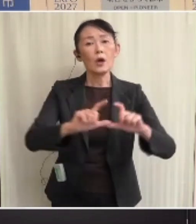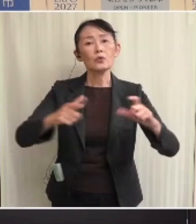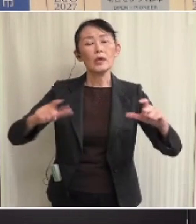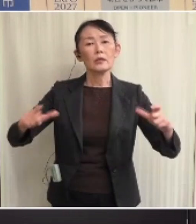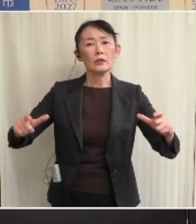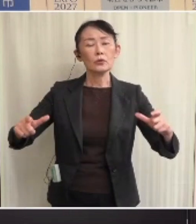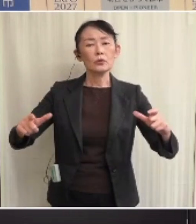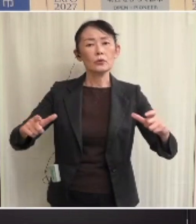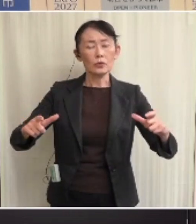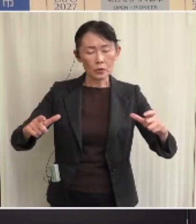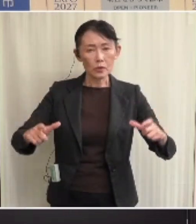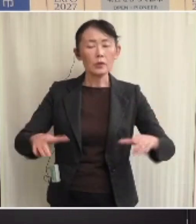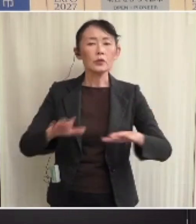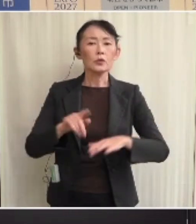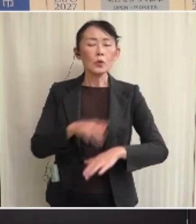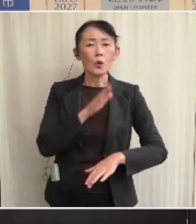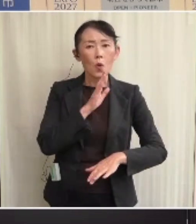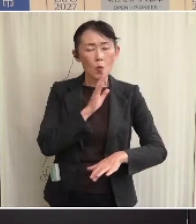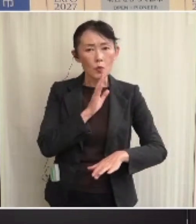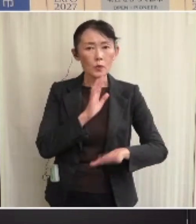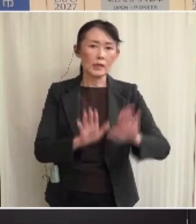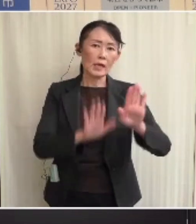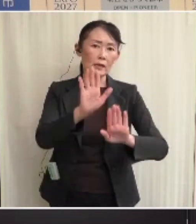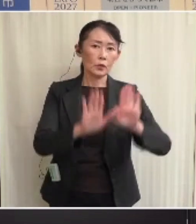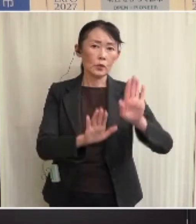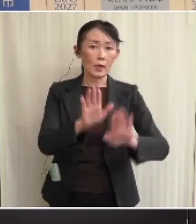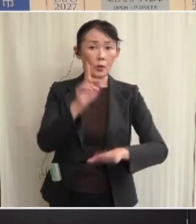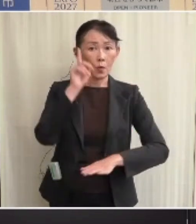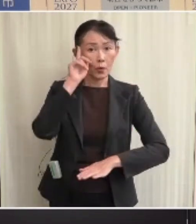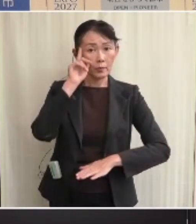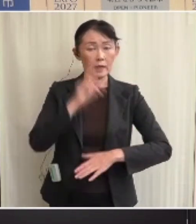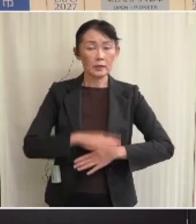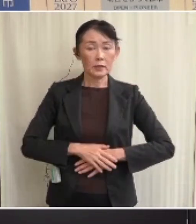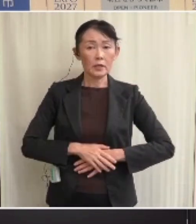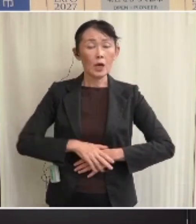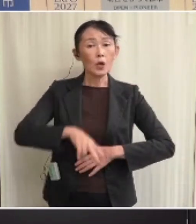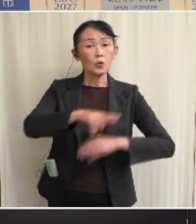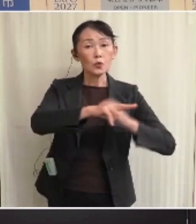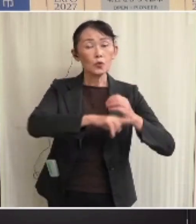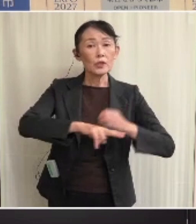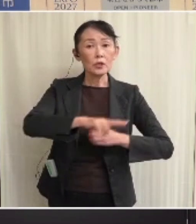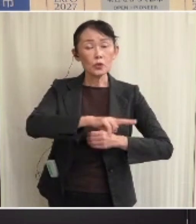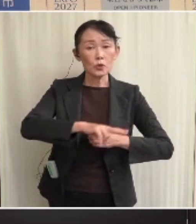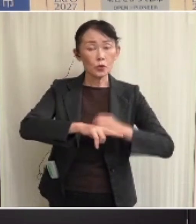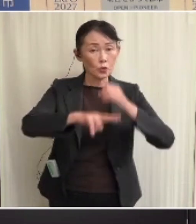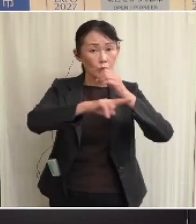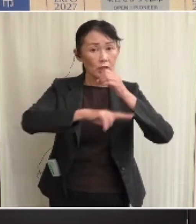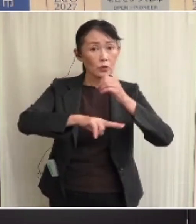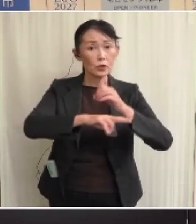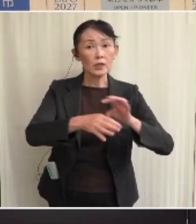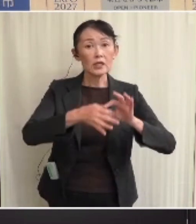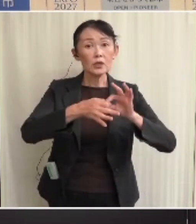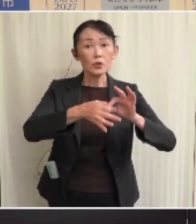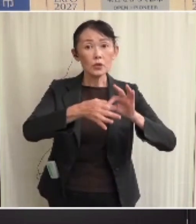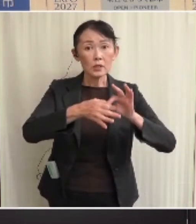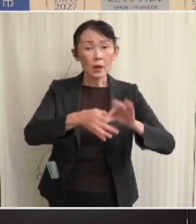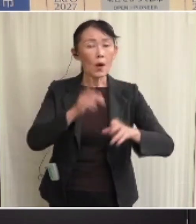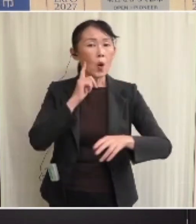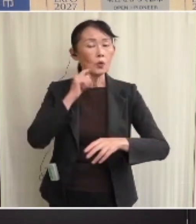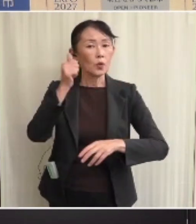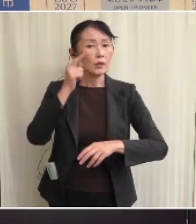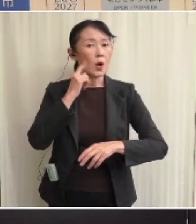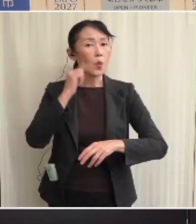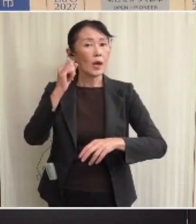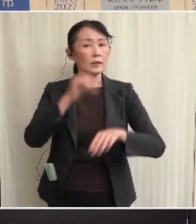思いますので、そのウイルスに関しては保護者の皆様にお子様の体調